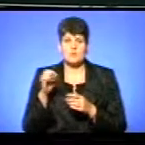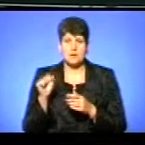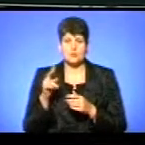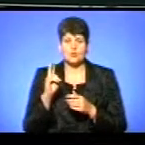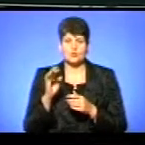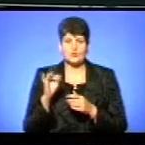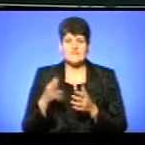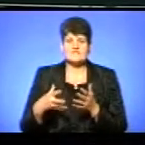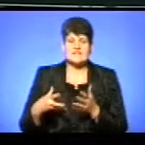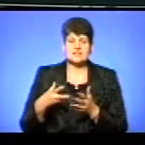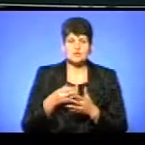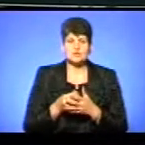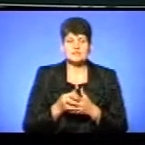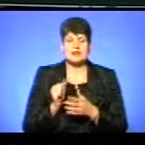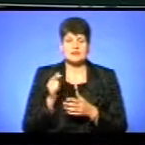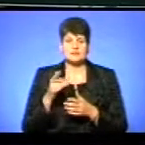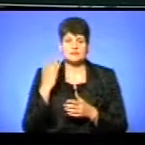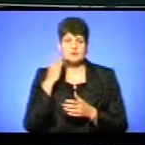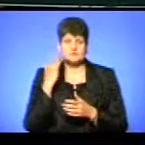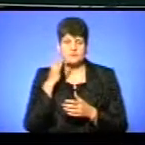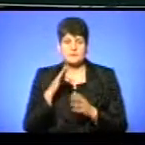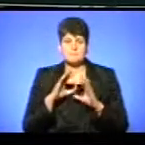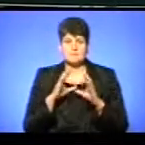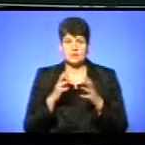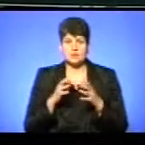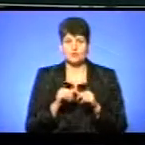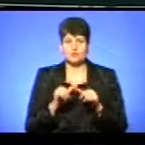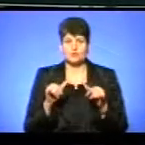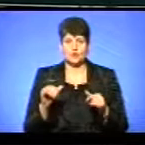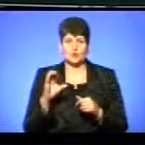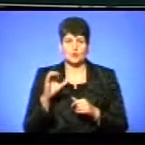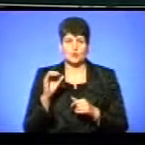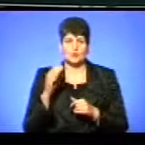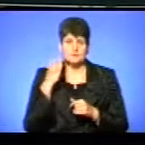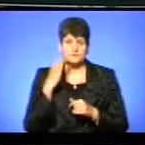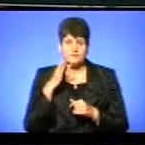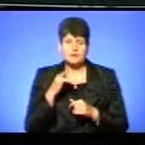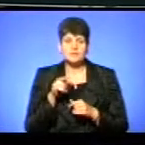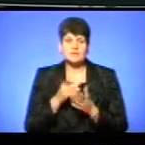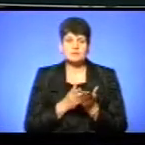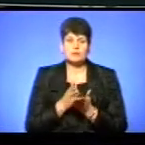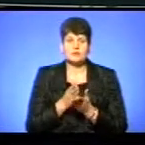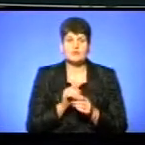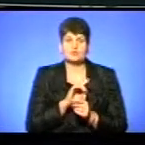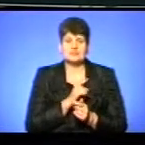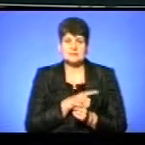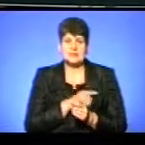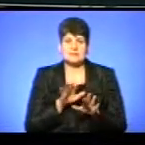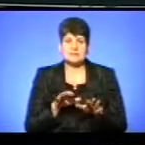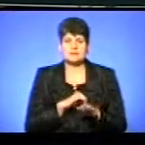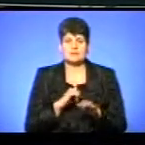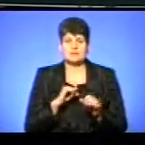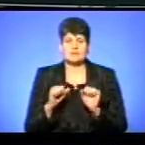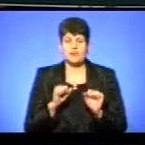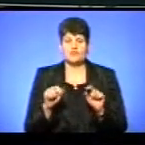та фінансується агентством США із міжнародного розвитку USAID. Вона спрямована на посилення місцевого самоврядування